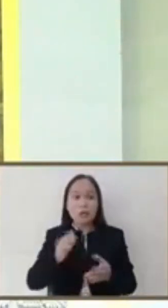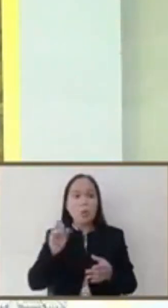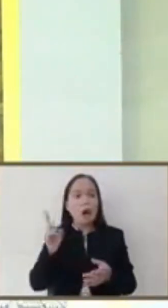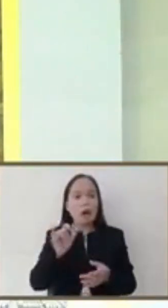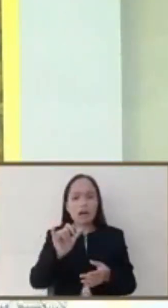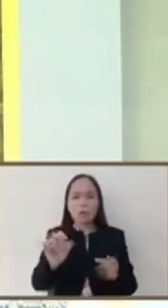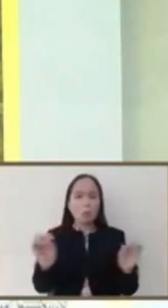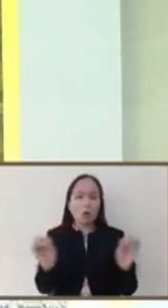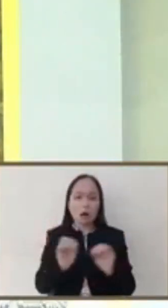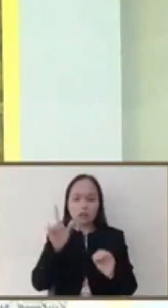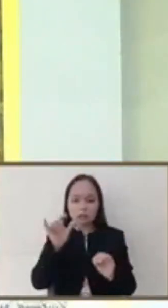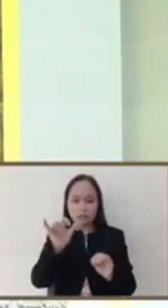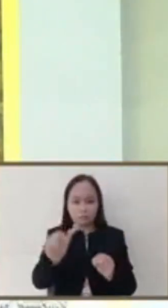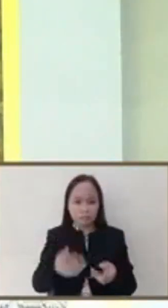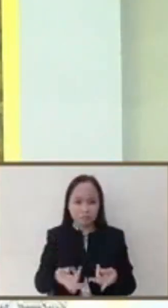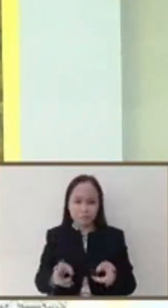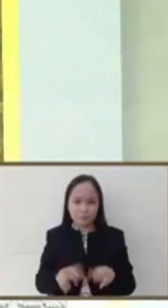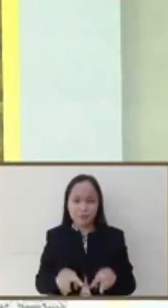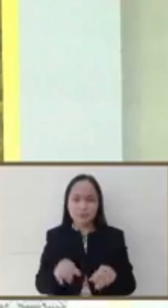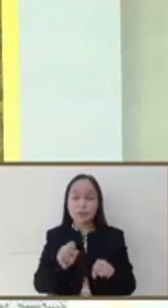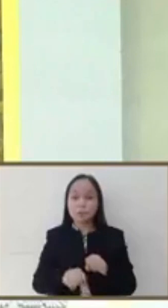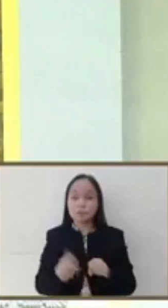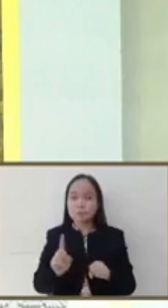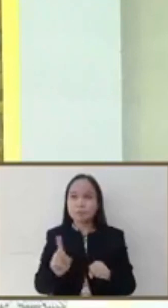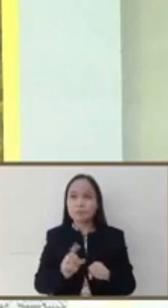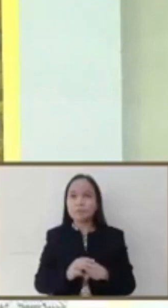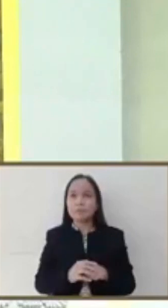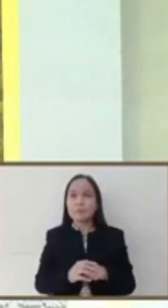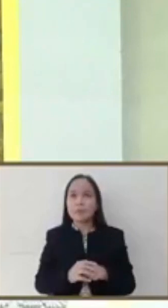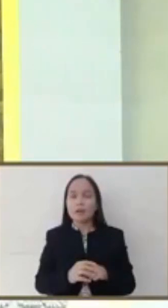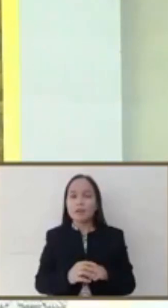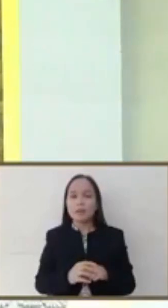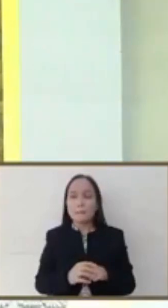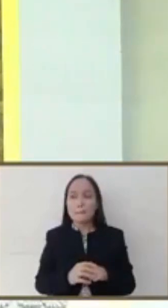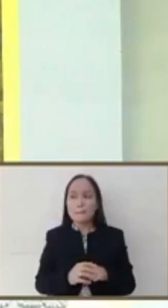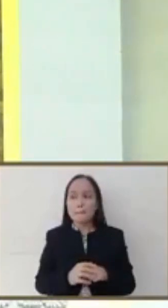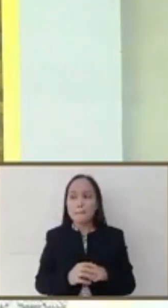value. You see? So, makikita po natin, mga kapatid, na